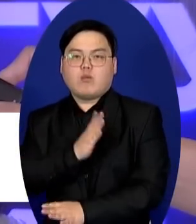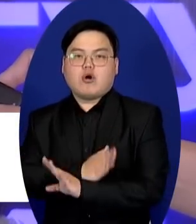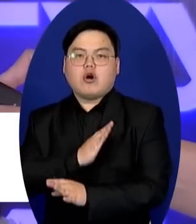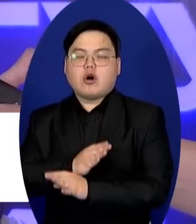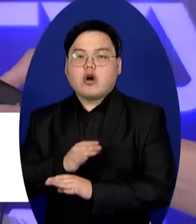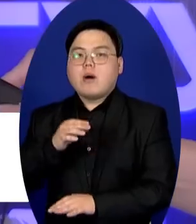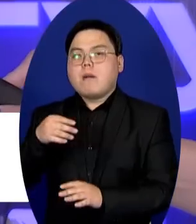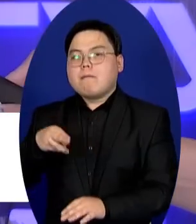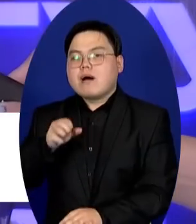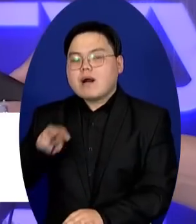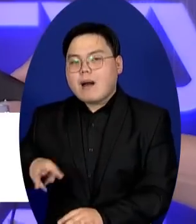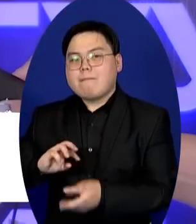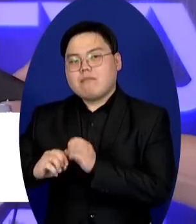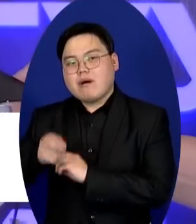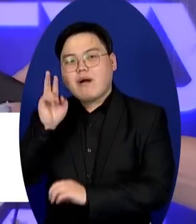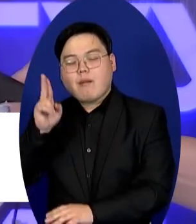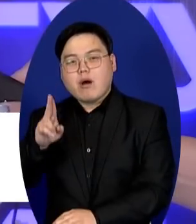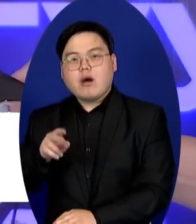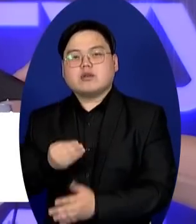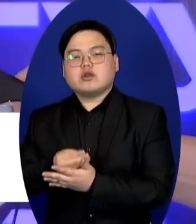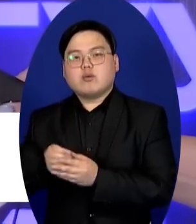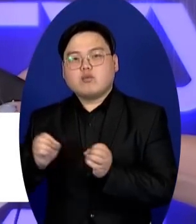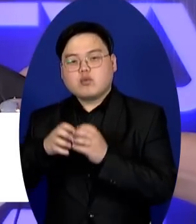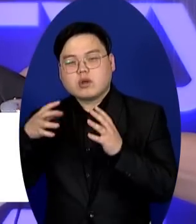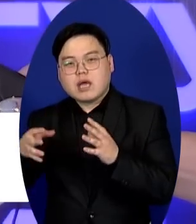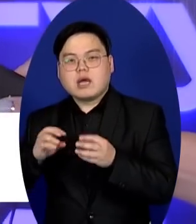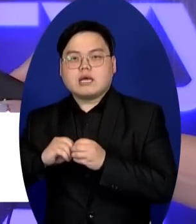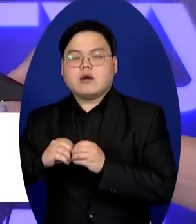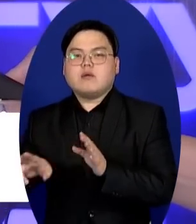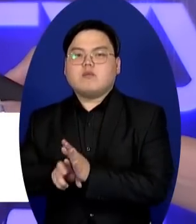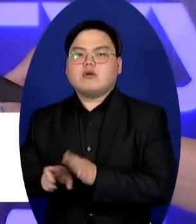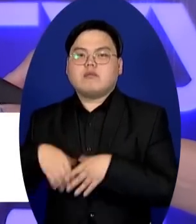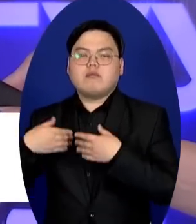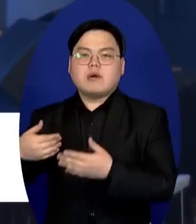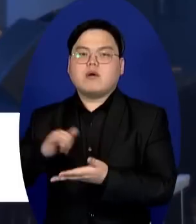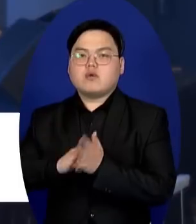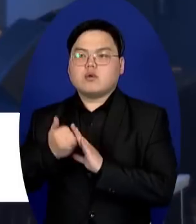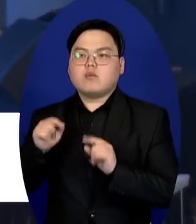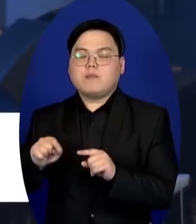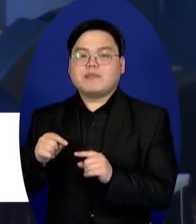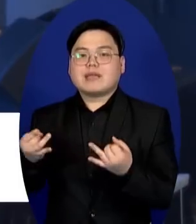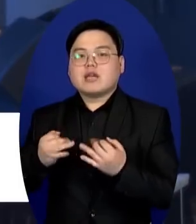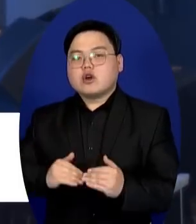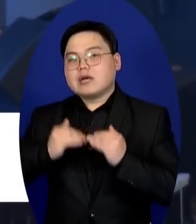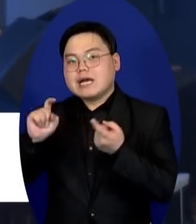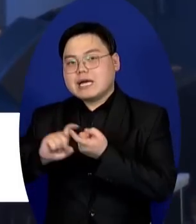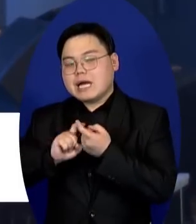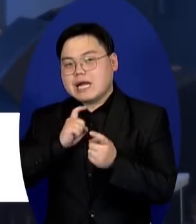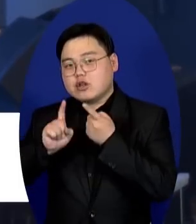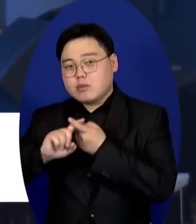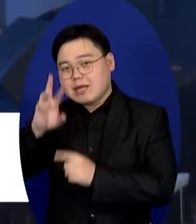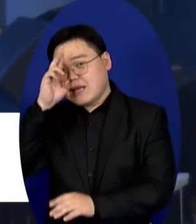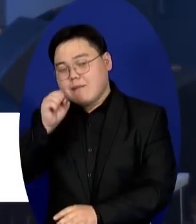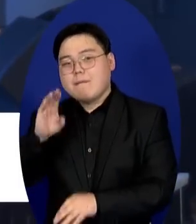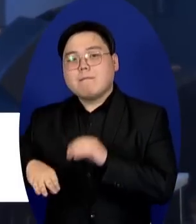нэвтрүүлж байгаа софтвер хөгжүүлж байгаа компаниуд бүтээгдэхүүний түвэнд тавих энэ болцоог нь одоо ингээд бүрдүүлж байгаа. Цахим хөгжил харилцаа холбооны яам, барилга